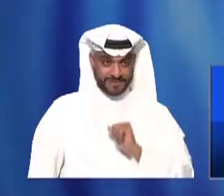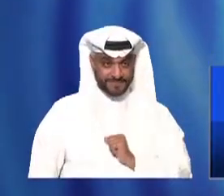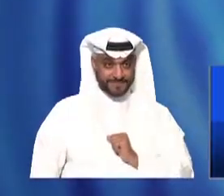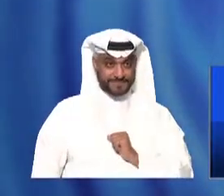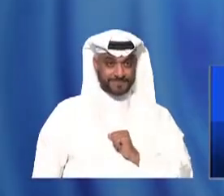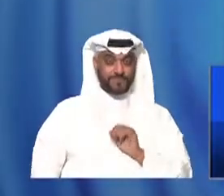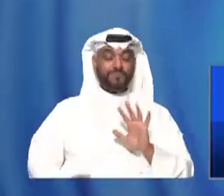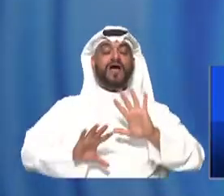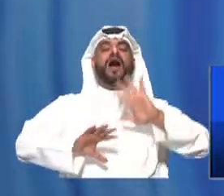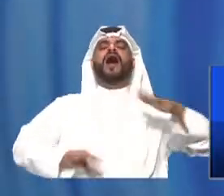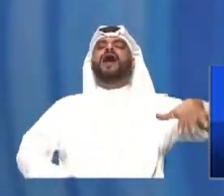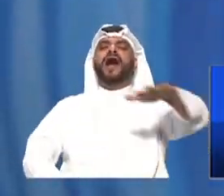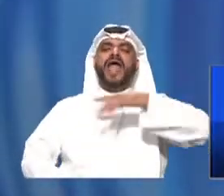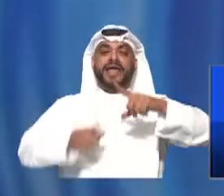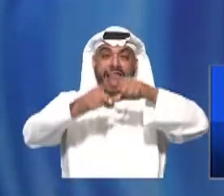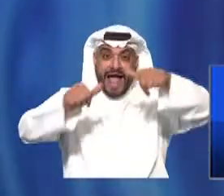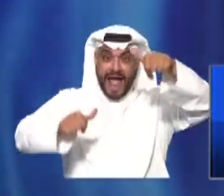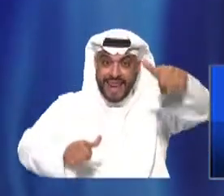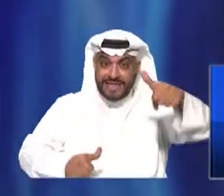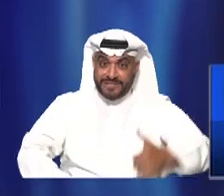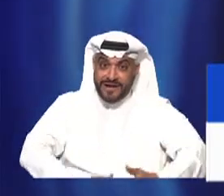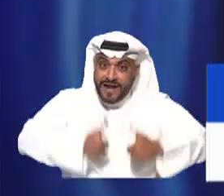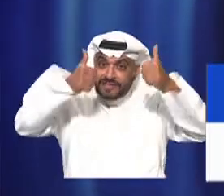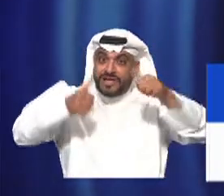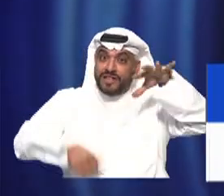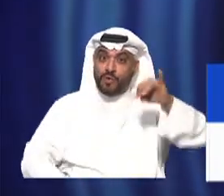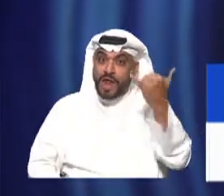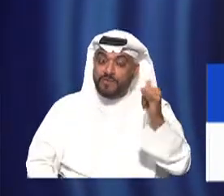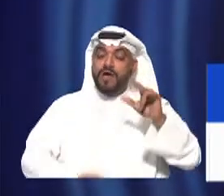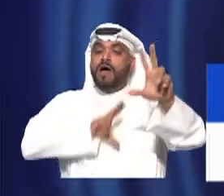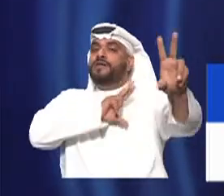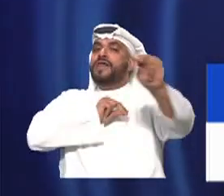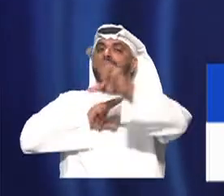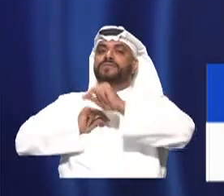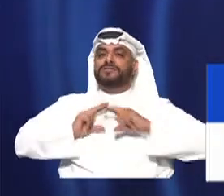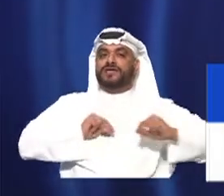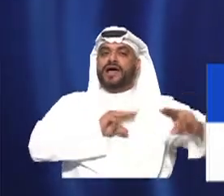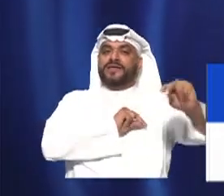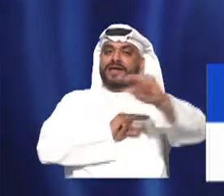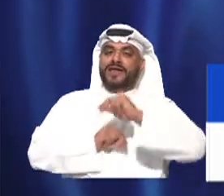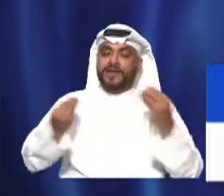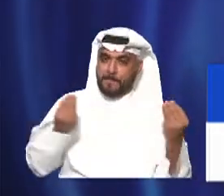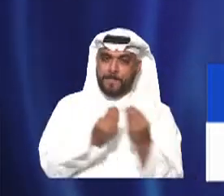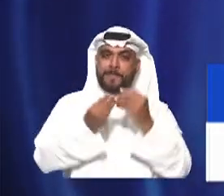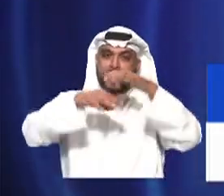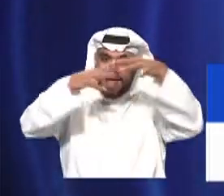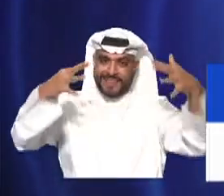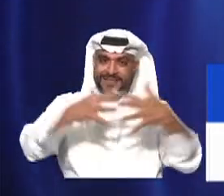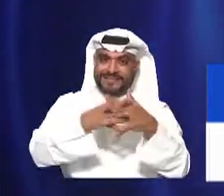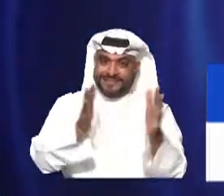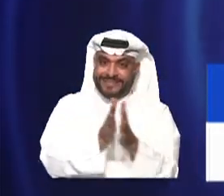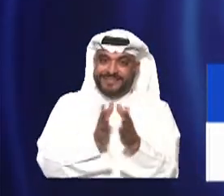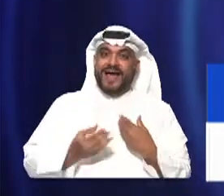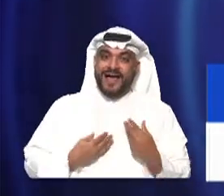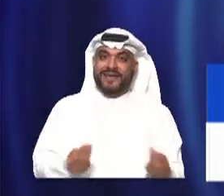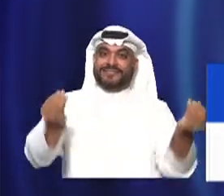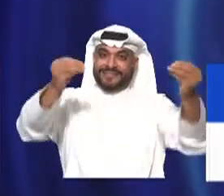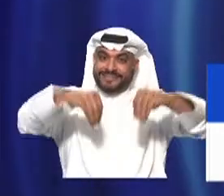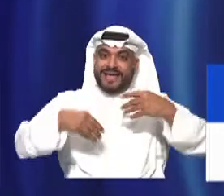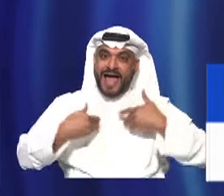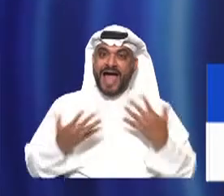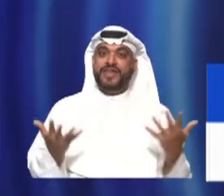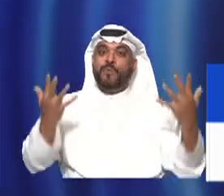أي نجاح لأي دولة خليجية وعربية فهو نجاح بالنسبة لنا، فاليوم نعزز هذا النجاح بأن تكون